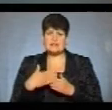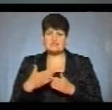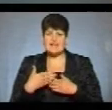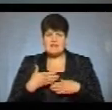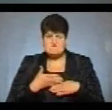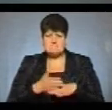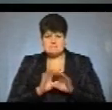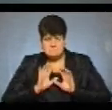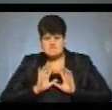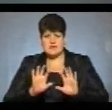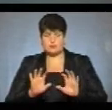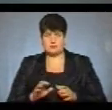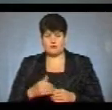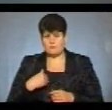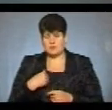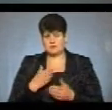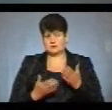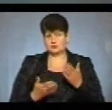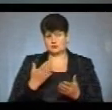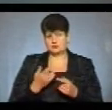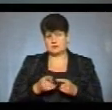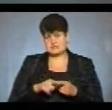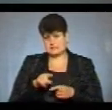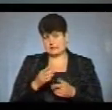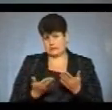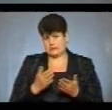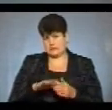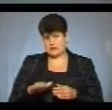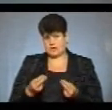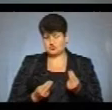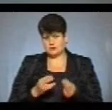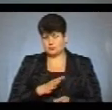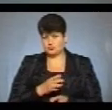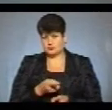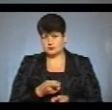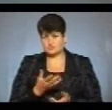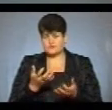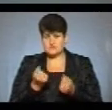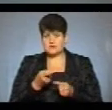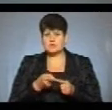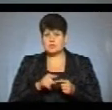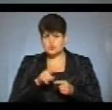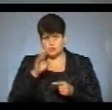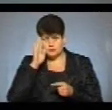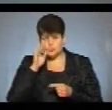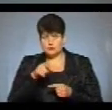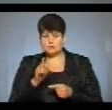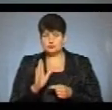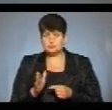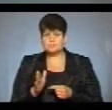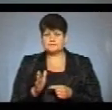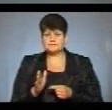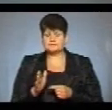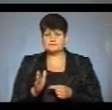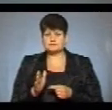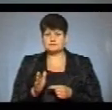виломані. І у мене є сумнів, чи то дитячі ігри були. Та дівчина, якщо взяти цього потерпілого, це йому буде